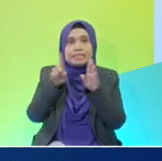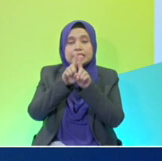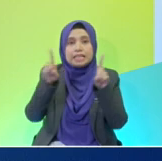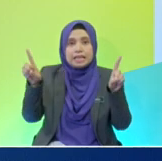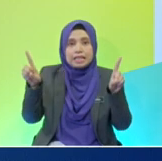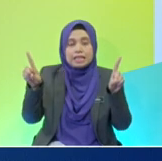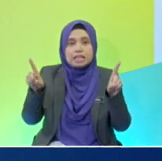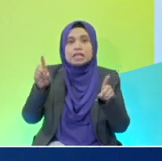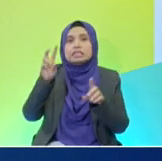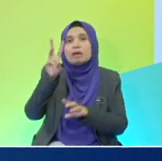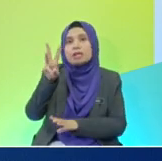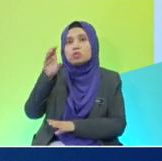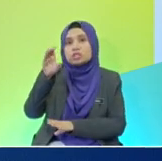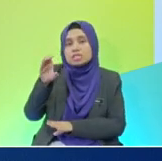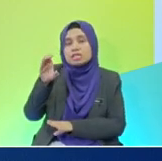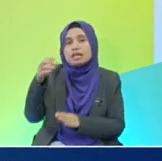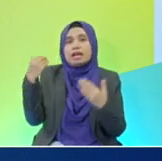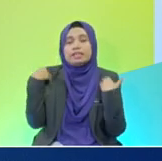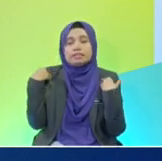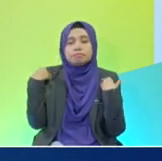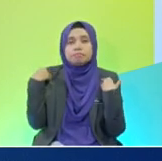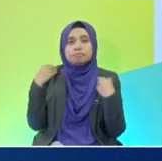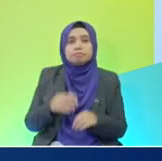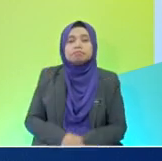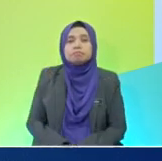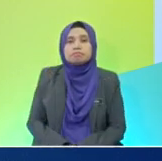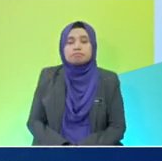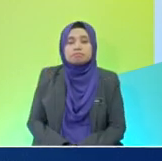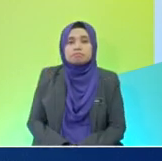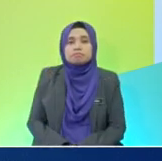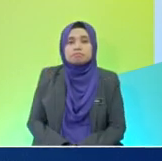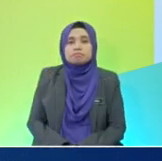sini kemudian ada sebelah